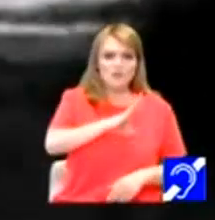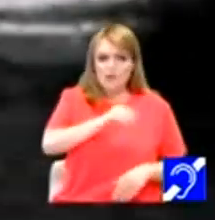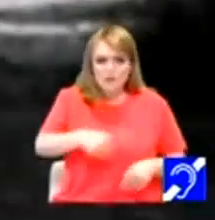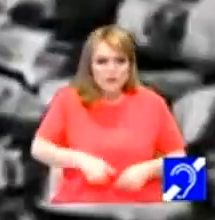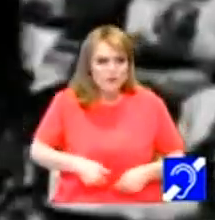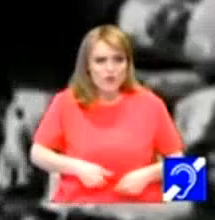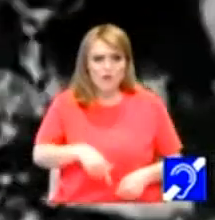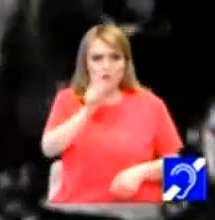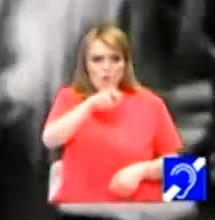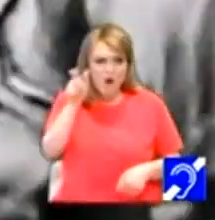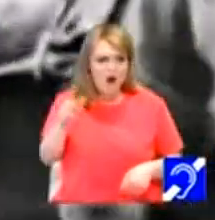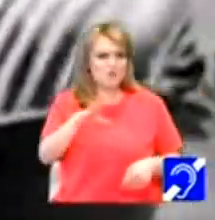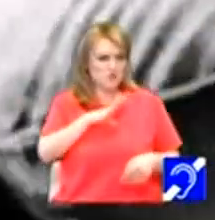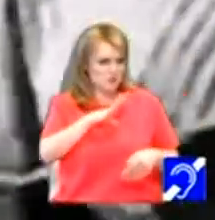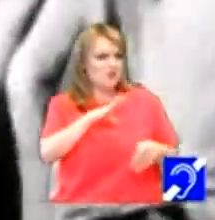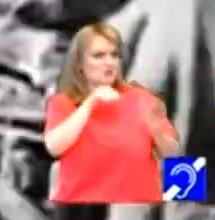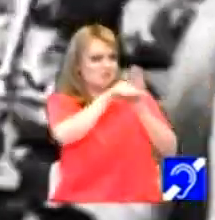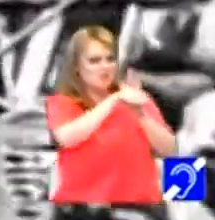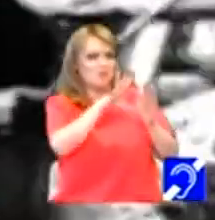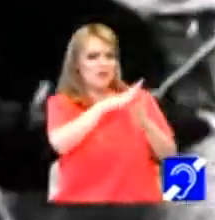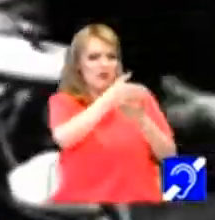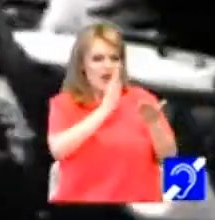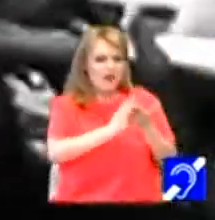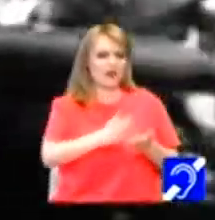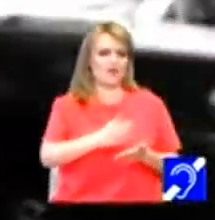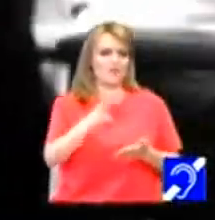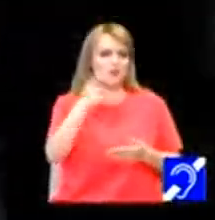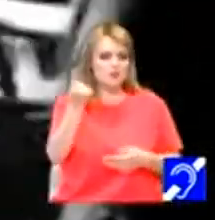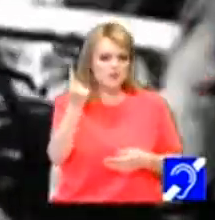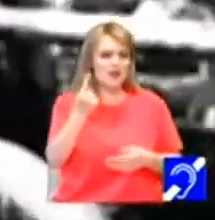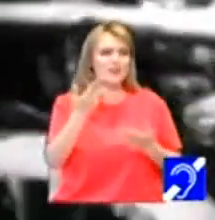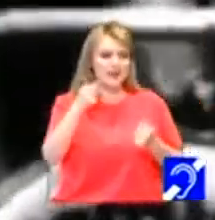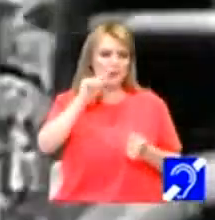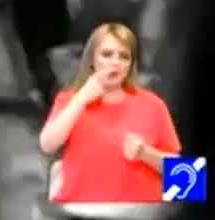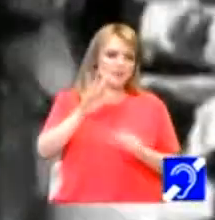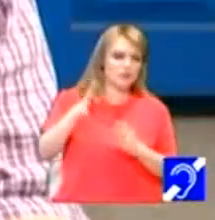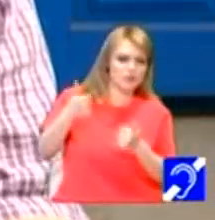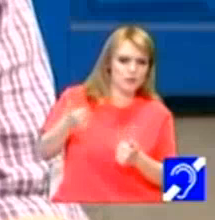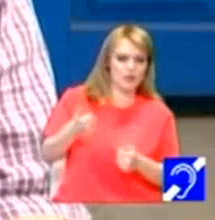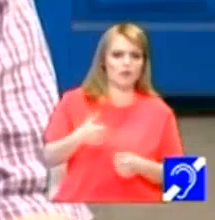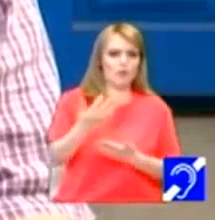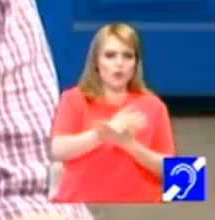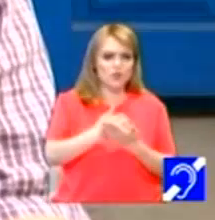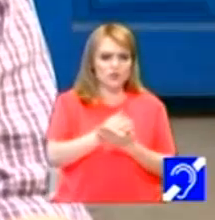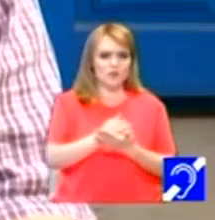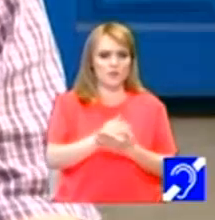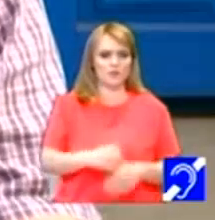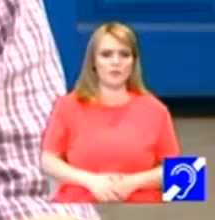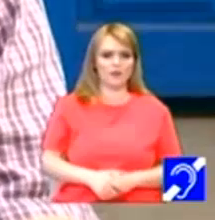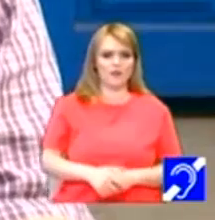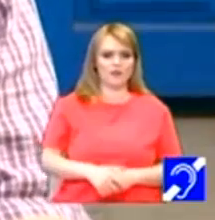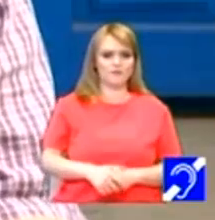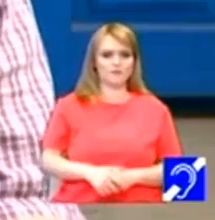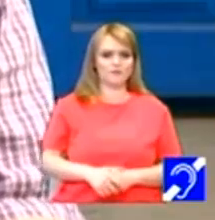foamete. Oamenii aveau încă pâine. Popșoi drept, că nu s-au făcut popșoi, uite așa au crescut și s-au culcat toți ioars